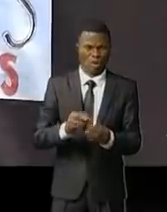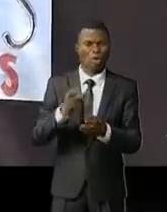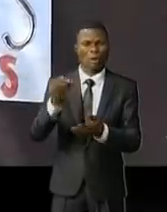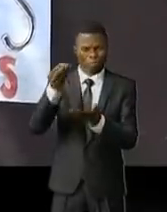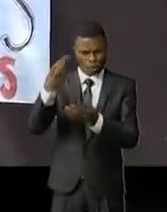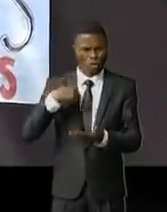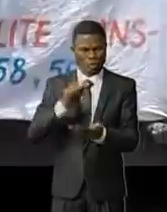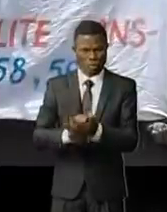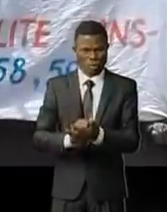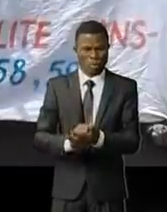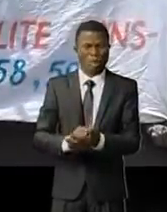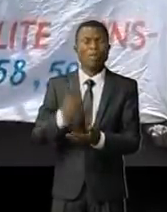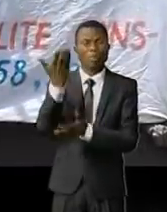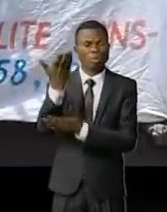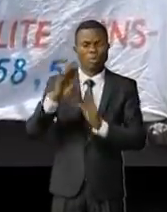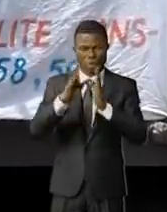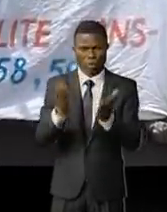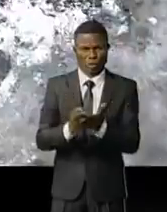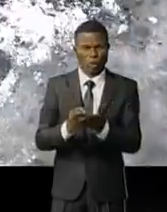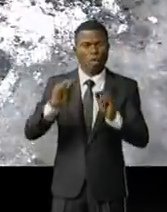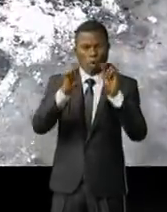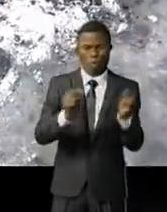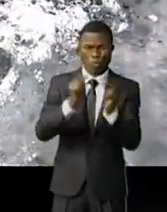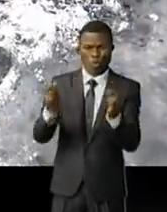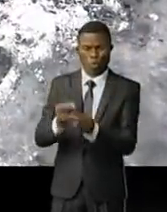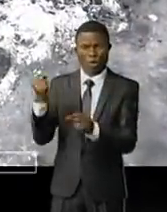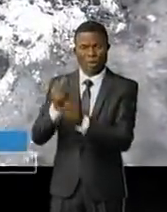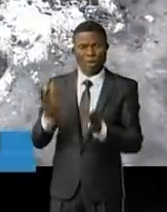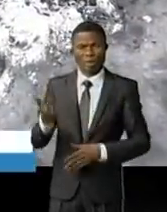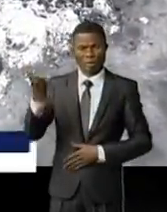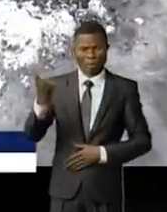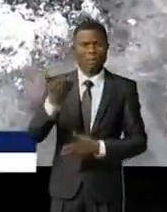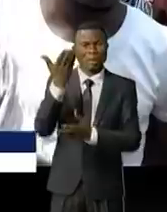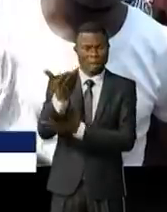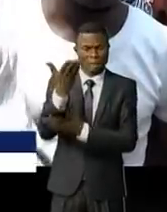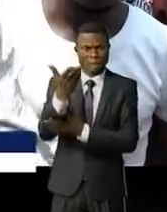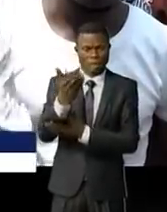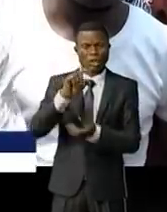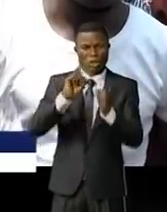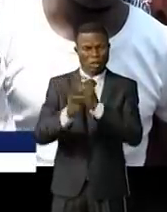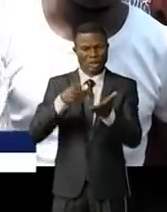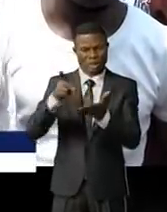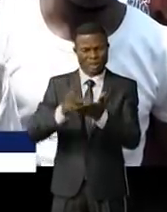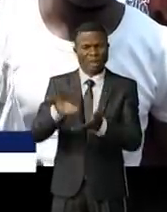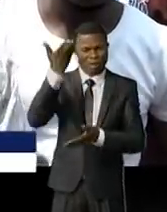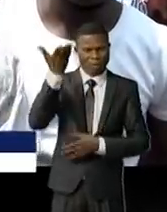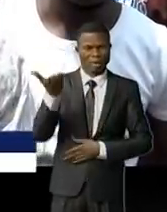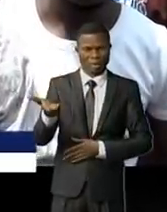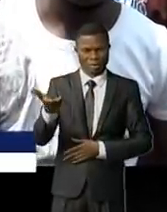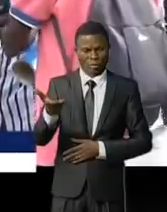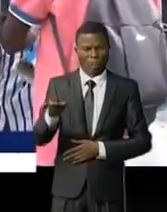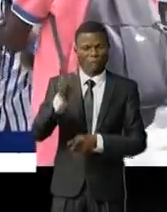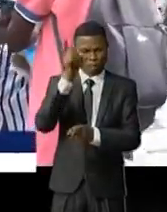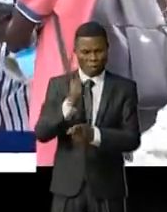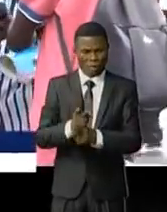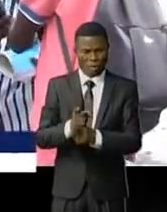somme, au regard de toutes ces revendications, toutes les catégories socio-professionnelles ne réclament que l'amélioration des conditions sociales, la